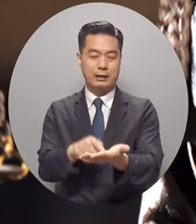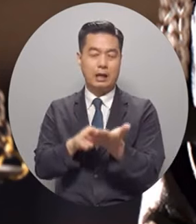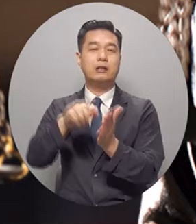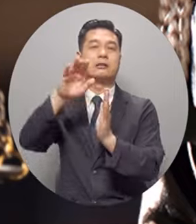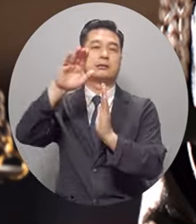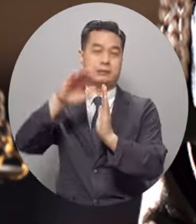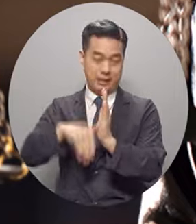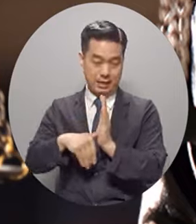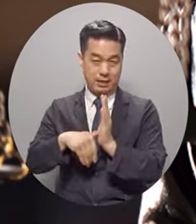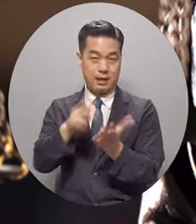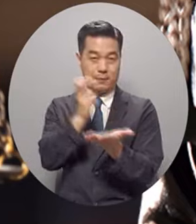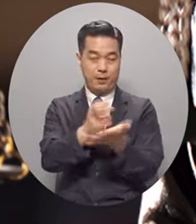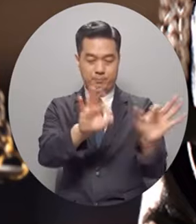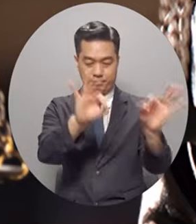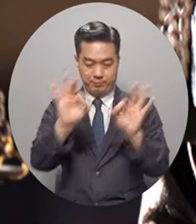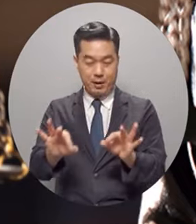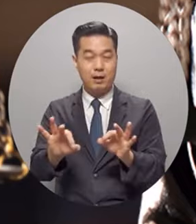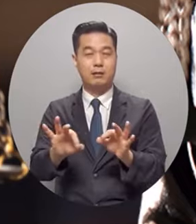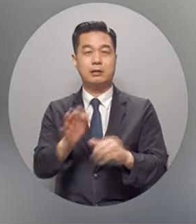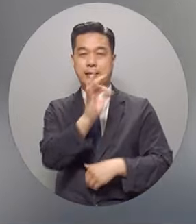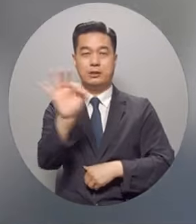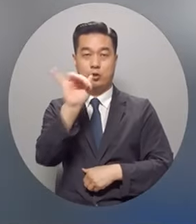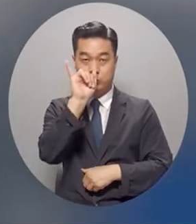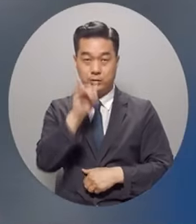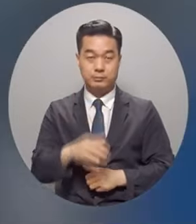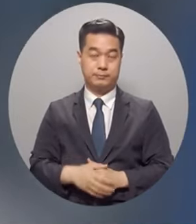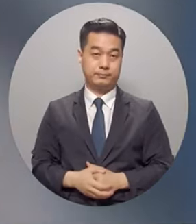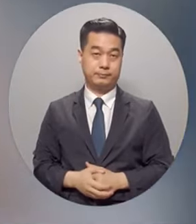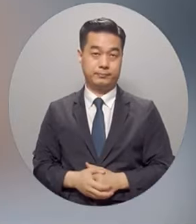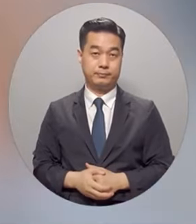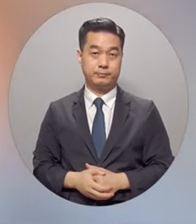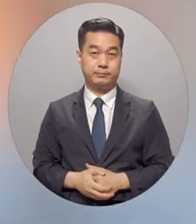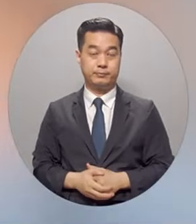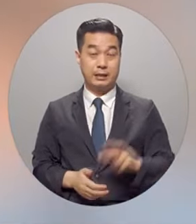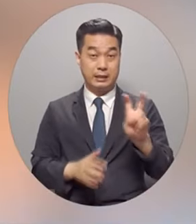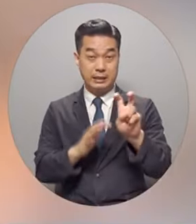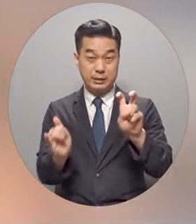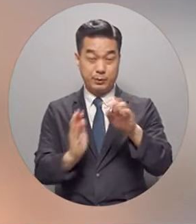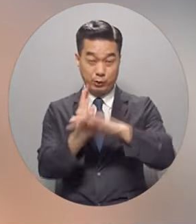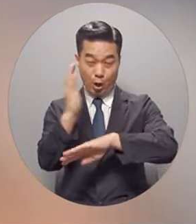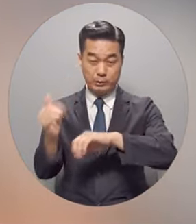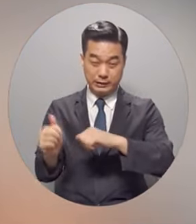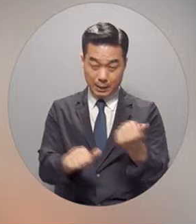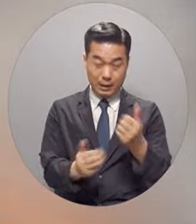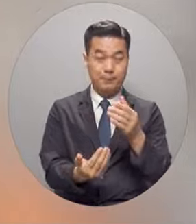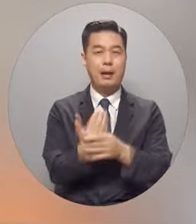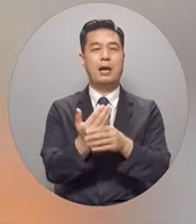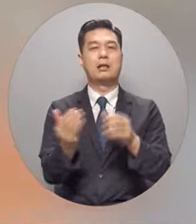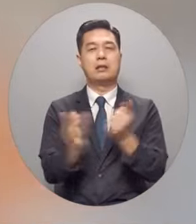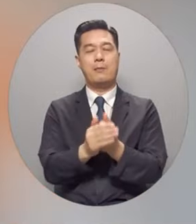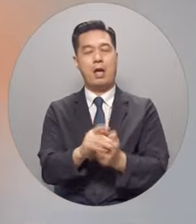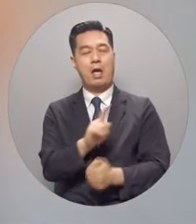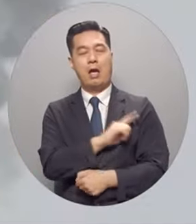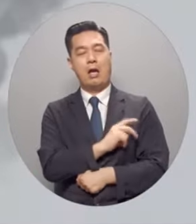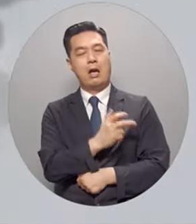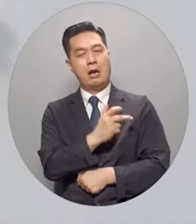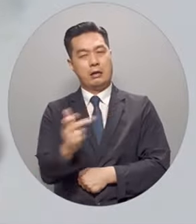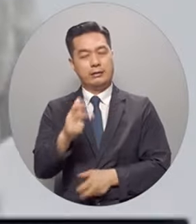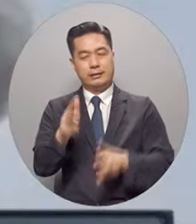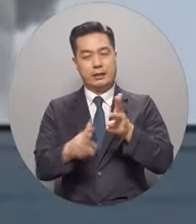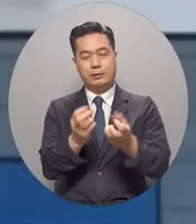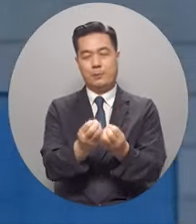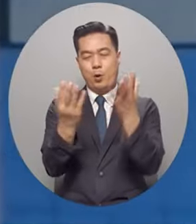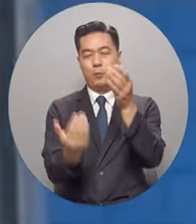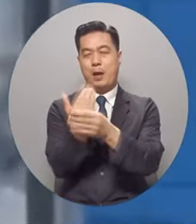등에 중대산업재해가 인정됩니다. 20명 넘는 사망자가 발생한 최대 규모의 사업장 폭발